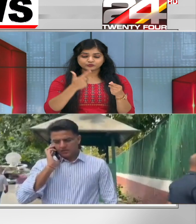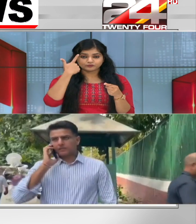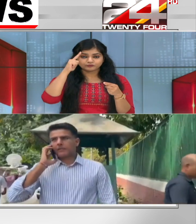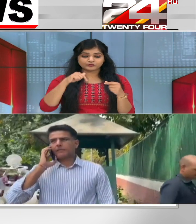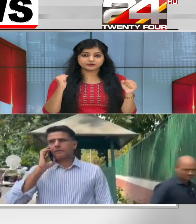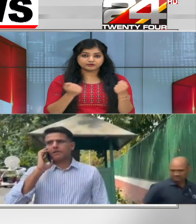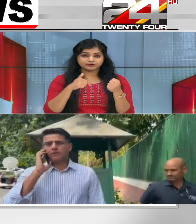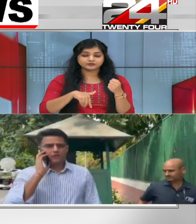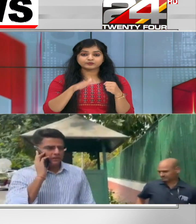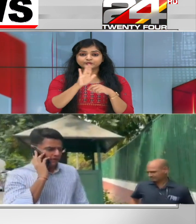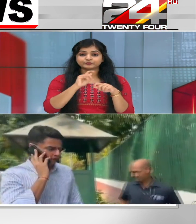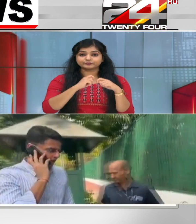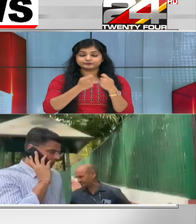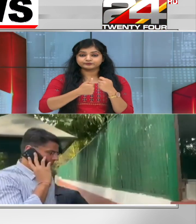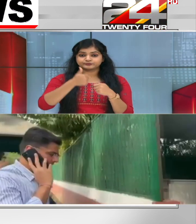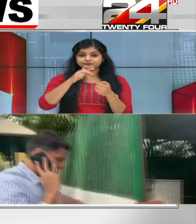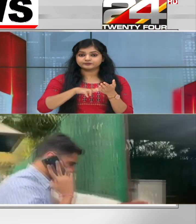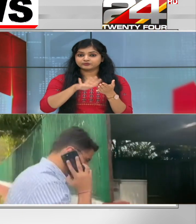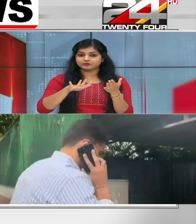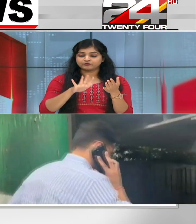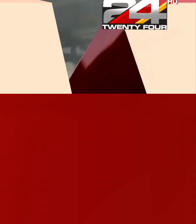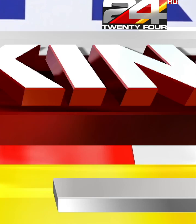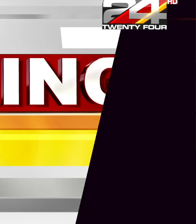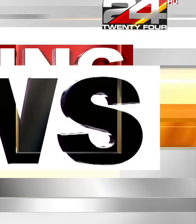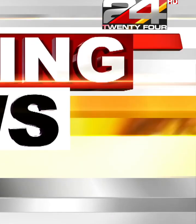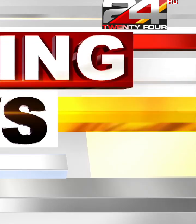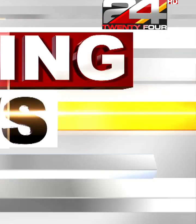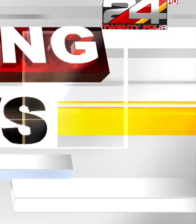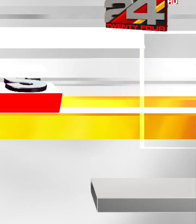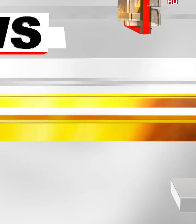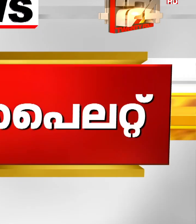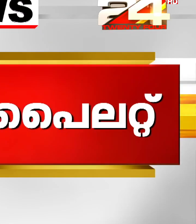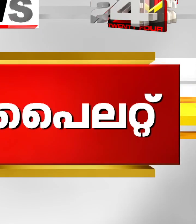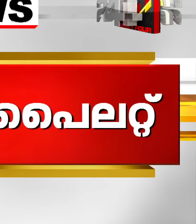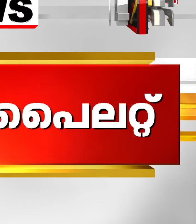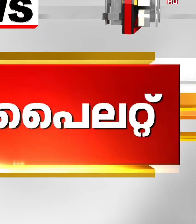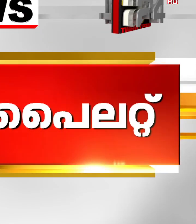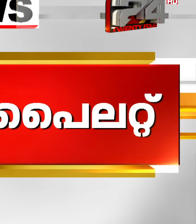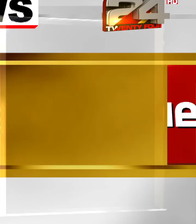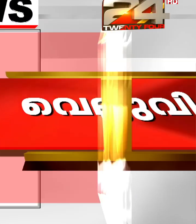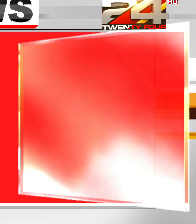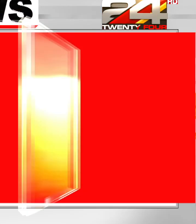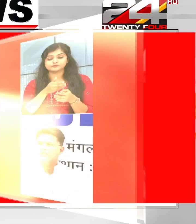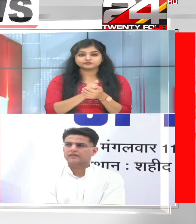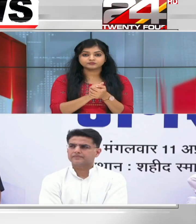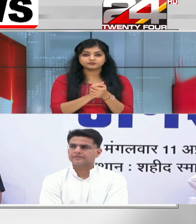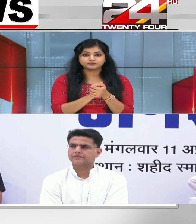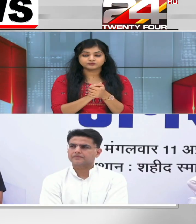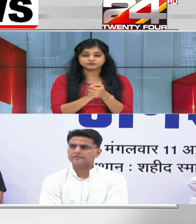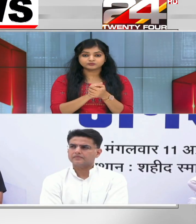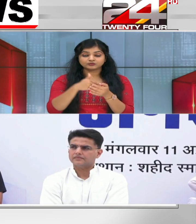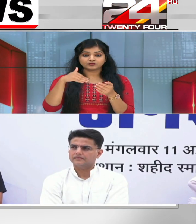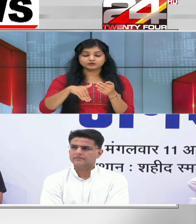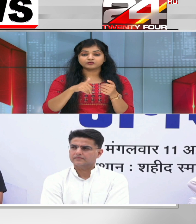ശ്രമിക്കുന്ന കോൺഗ്രസ് ദേശീയ നേതൃത്വത്തെ ഫലത്തിൽ വെല്ലുവിളിക്കുകയാണ് സച്ചിൻ പൈലറ്റിന്റെ ഈ നിലപാട്. ഇപ്പോൾ അശോക്